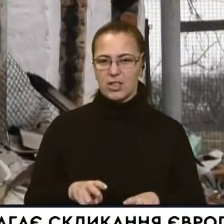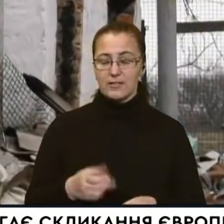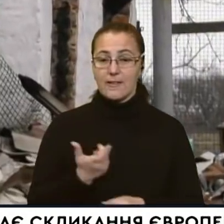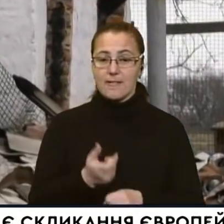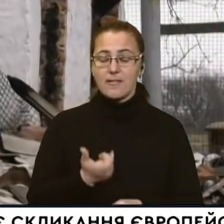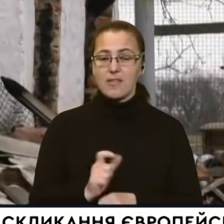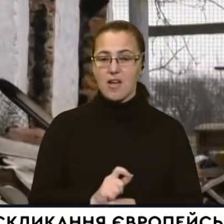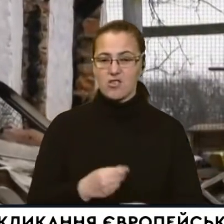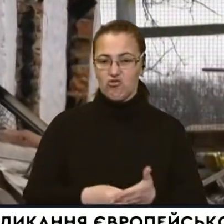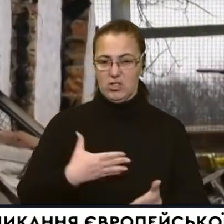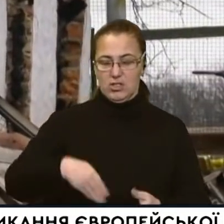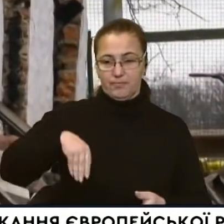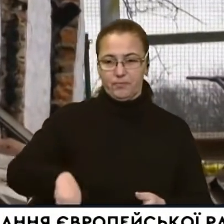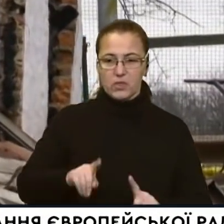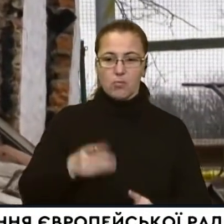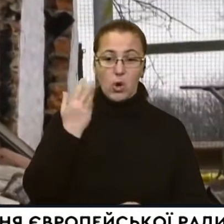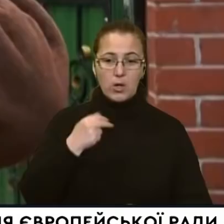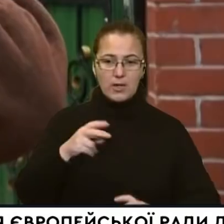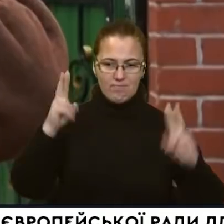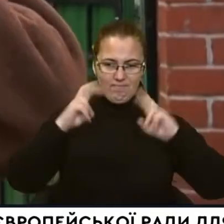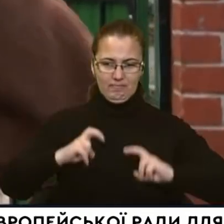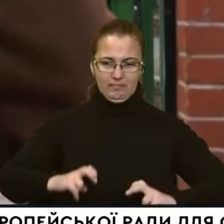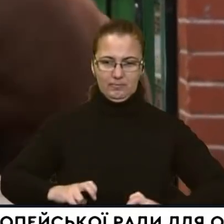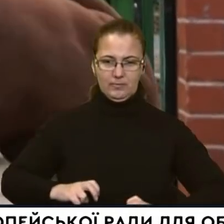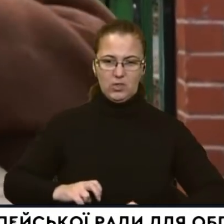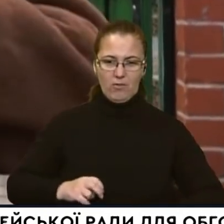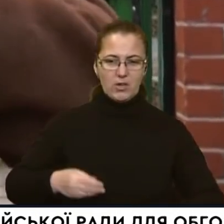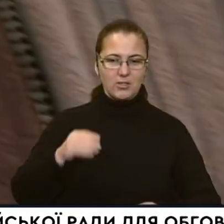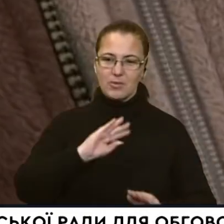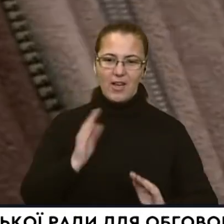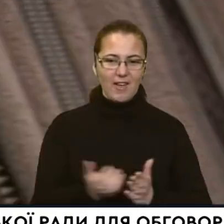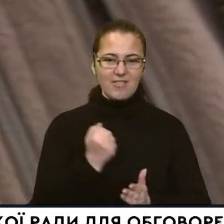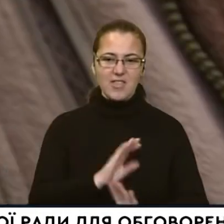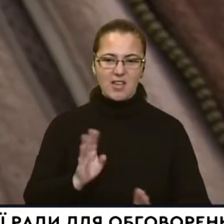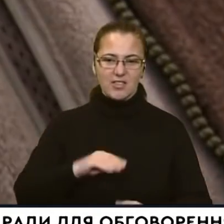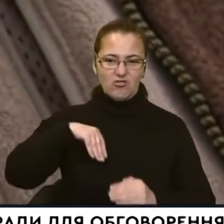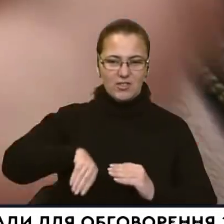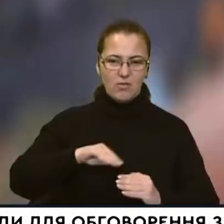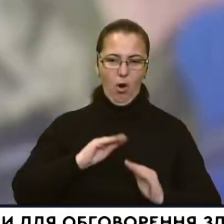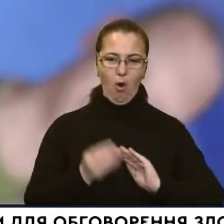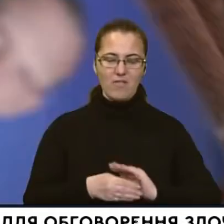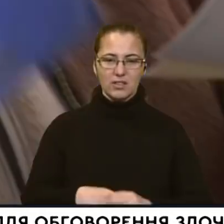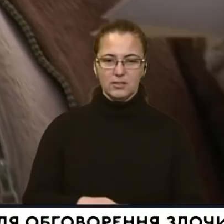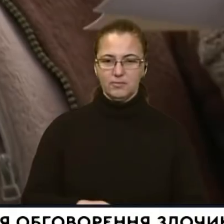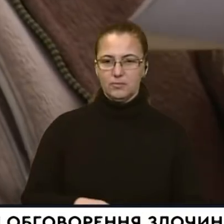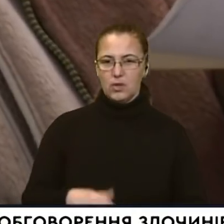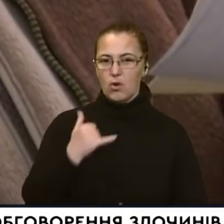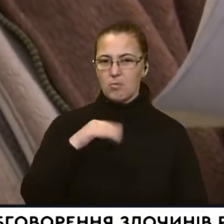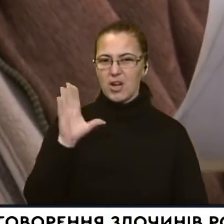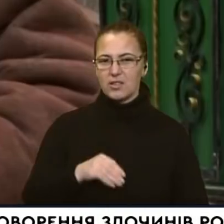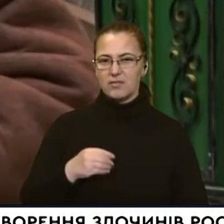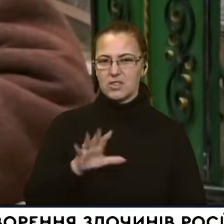носити у кишені, щоб під час обшуків не знайшли. Вона у мене возле серця. Як же так, у мене всі фотографії тут.